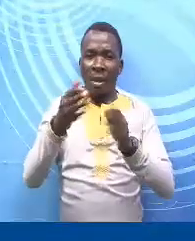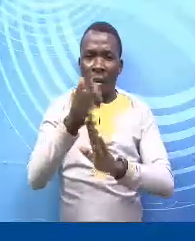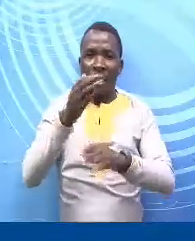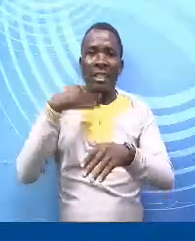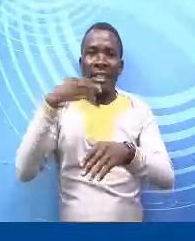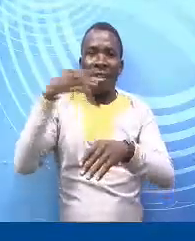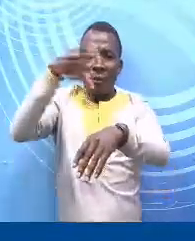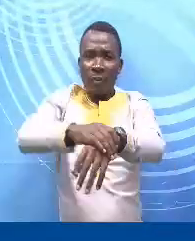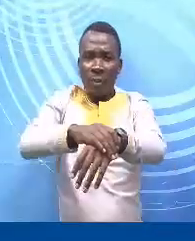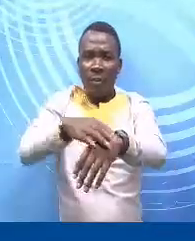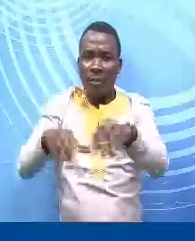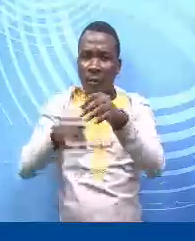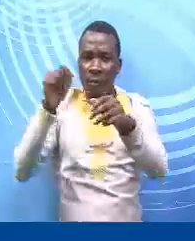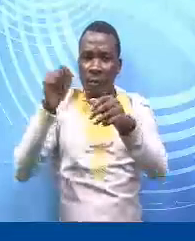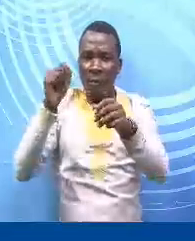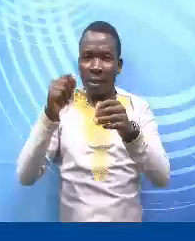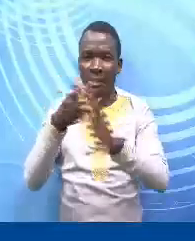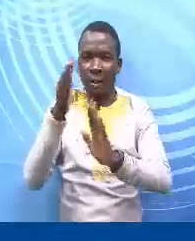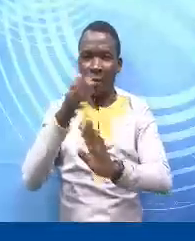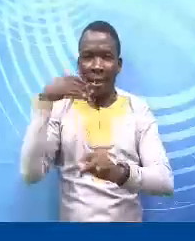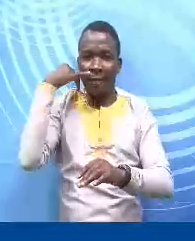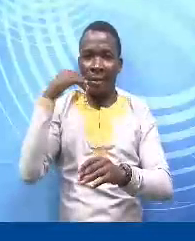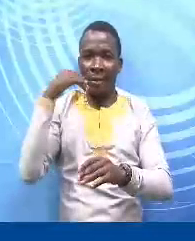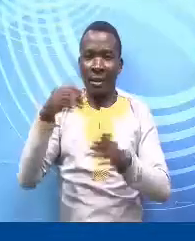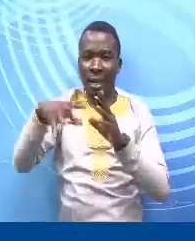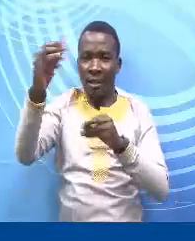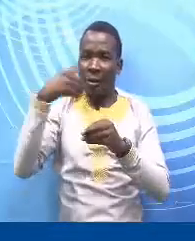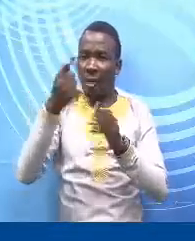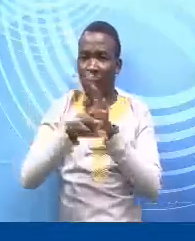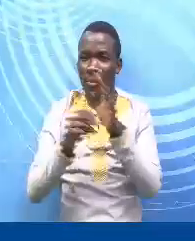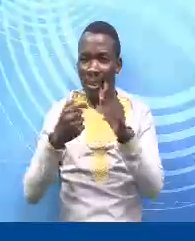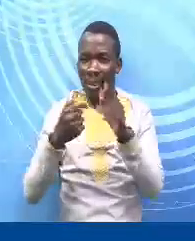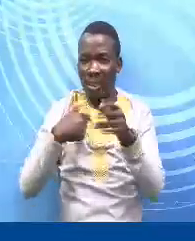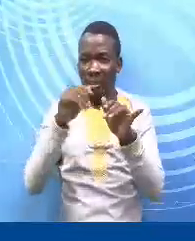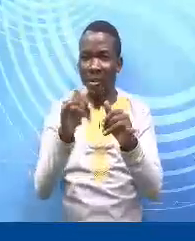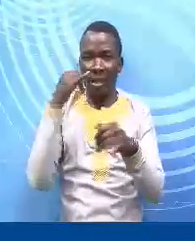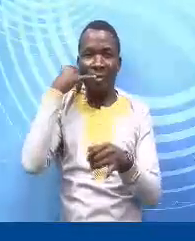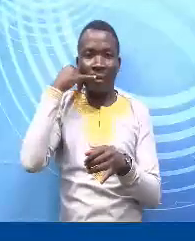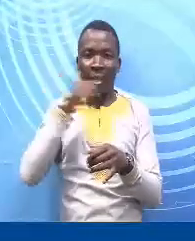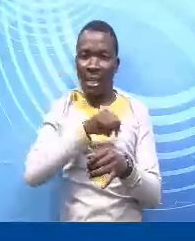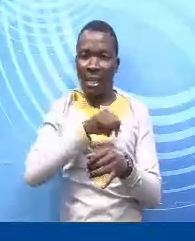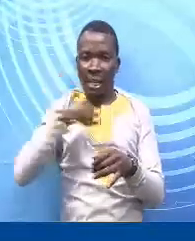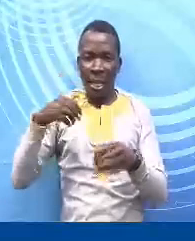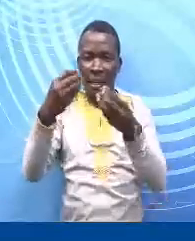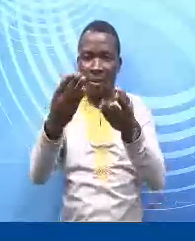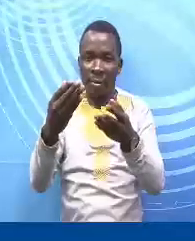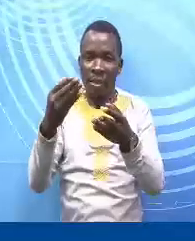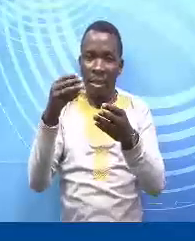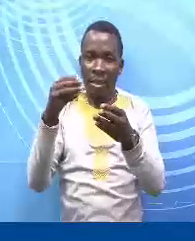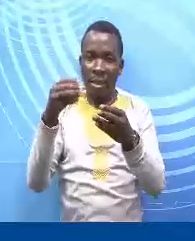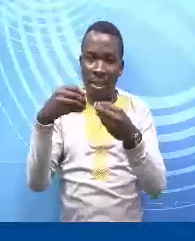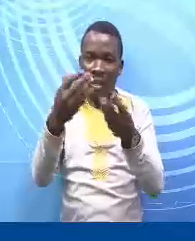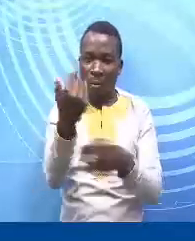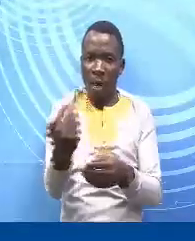ngo kugira ngo nyine ngo ayitware ngo ninjurano njyewe ndagumana telefone nanga kuyimuha niho umwana babona